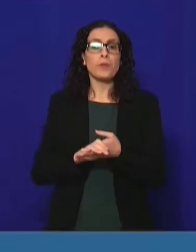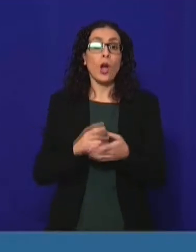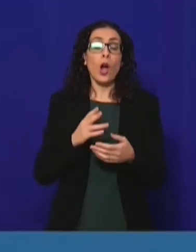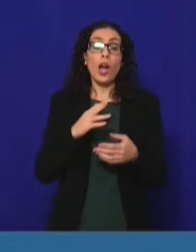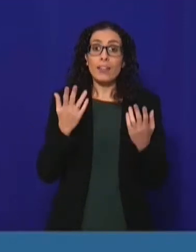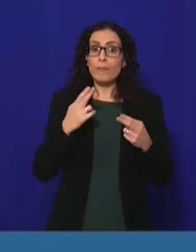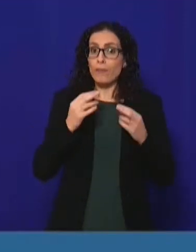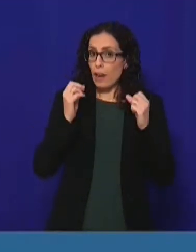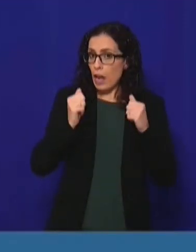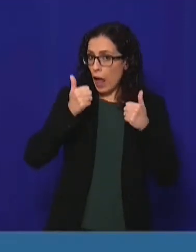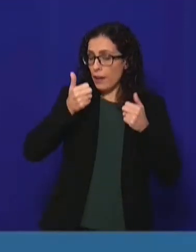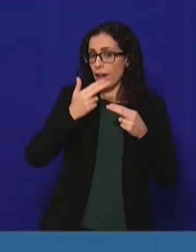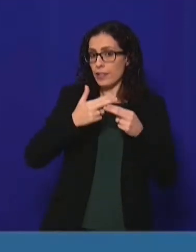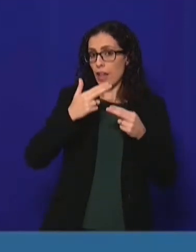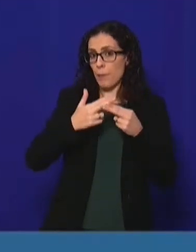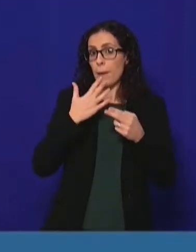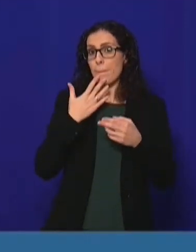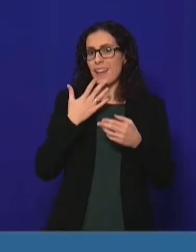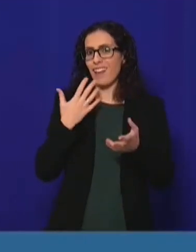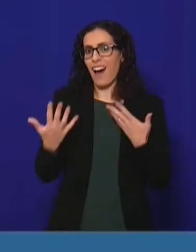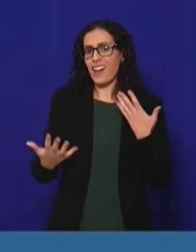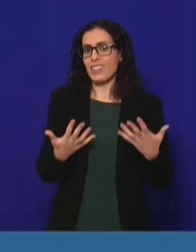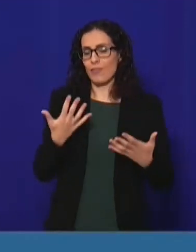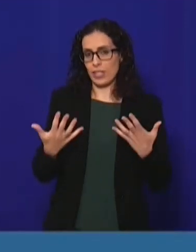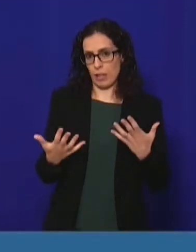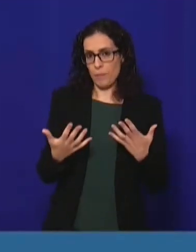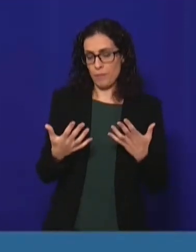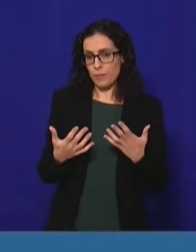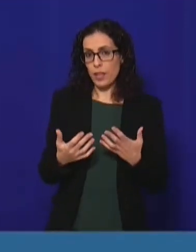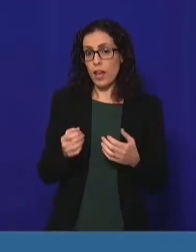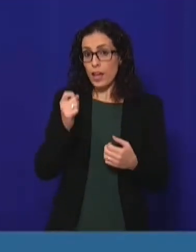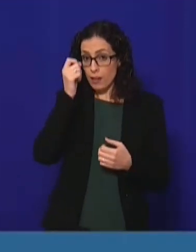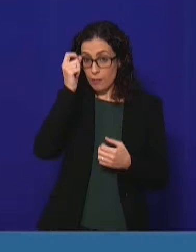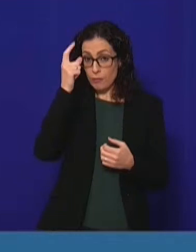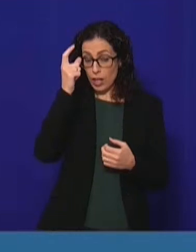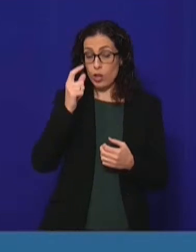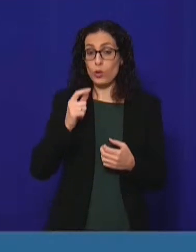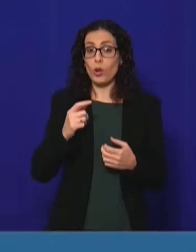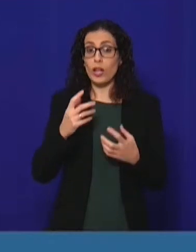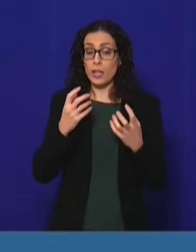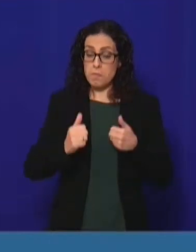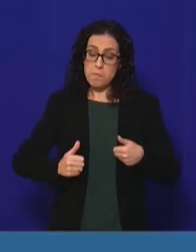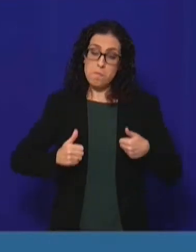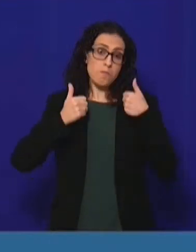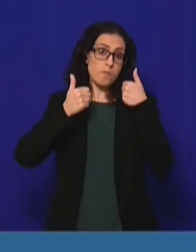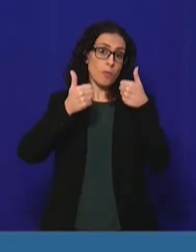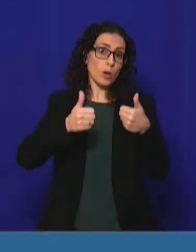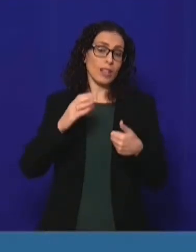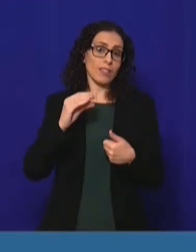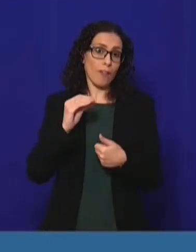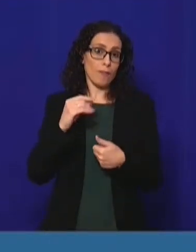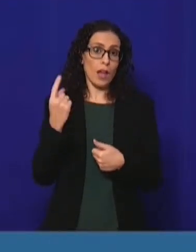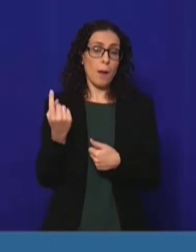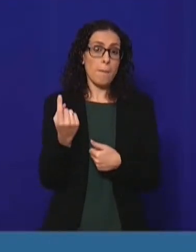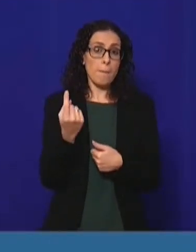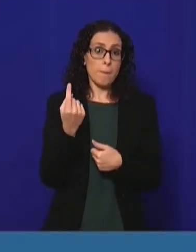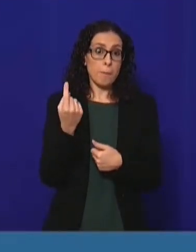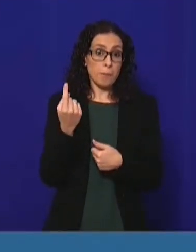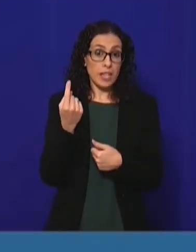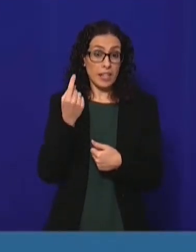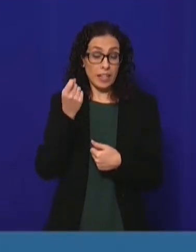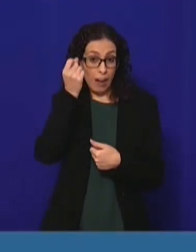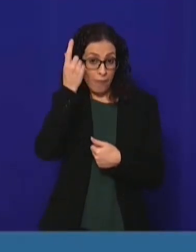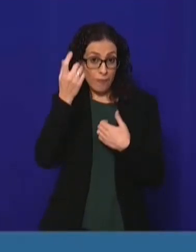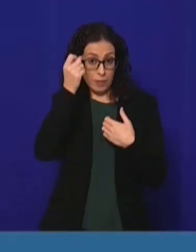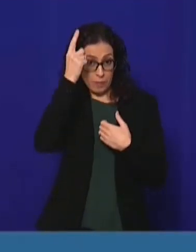rehearsals ta' ċertu attivitajiet li jkunu qegħdin isiru. Nfakkar li huwa importanti ħafna li dak li nafu bħala prevenzjoni